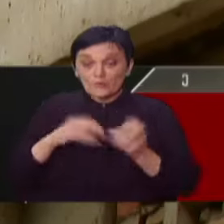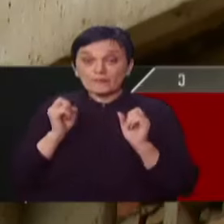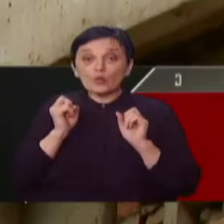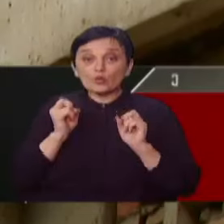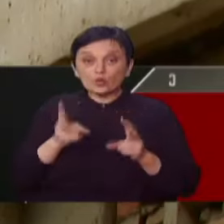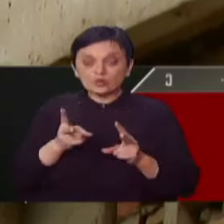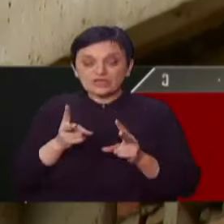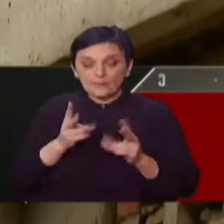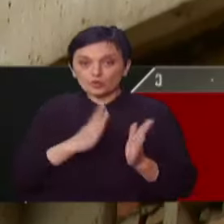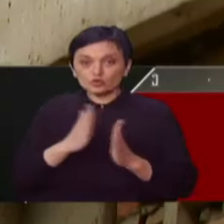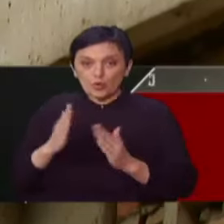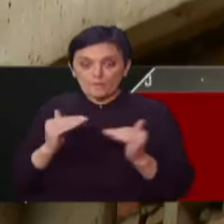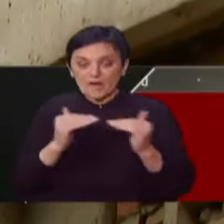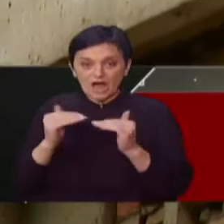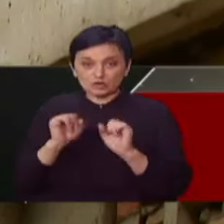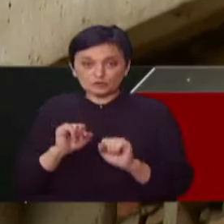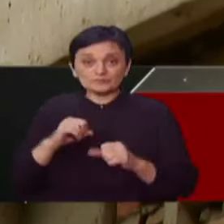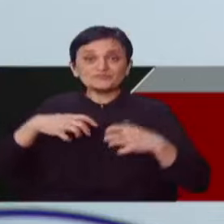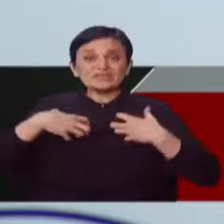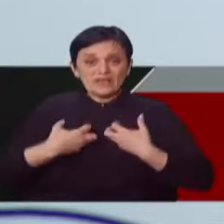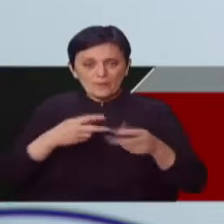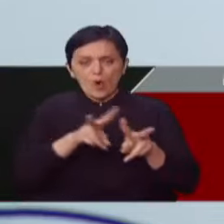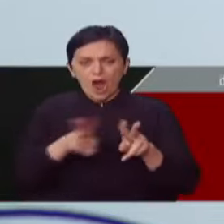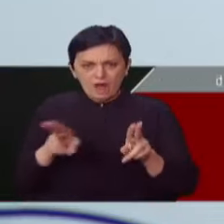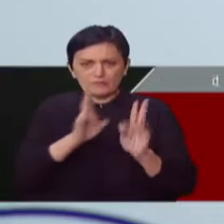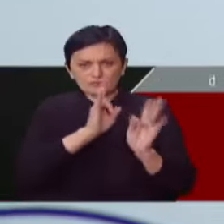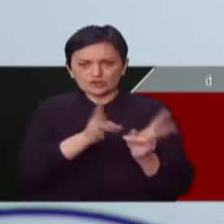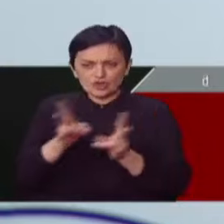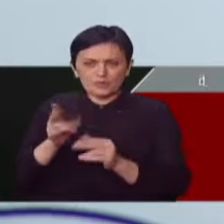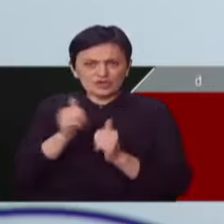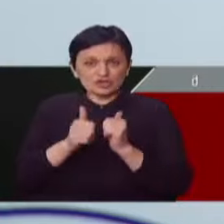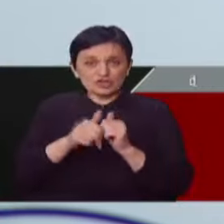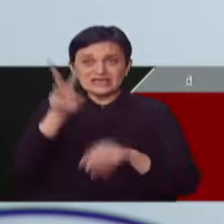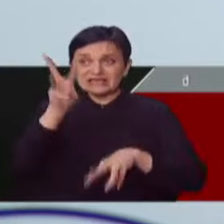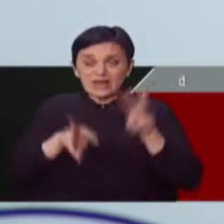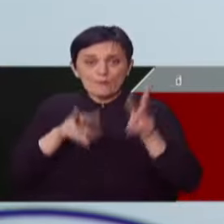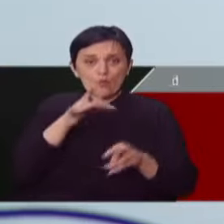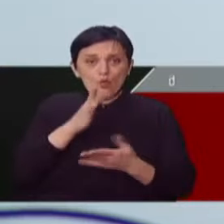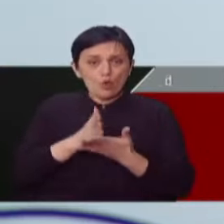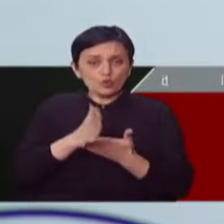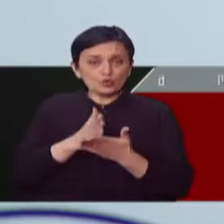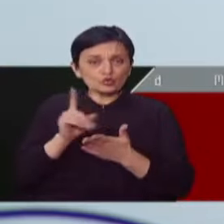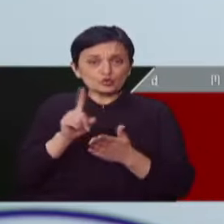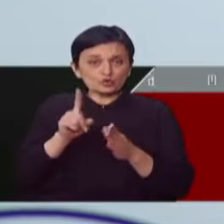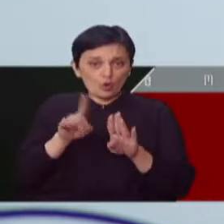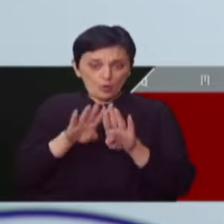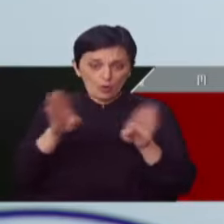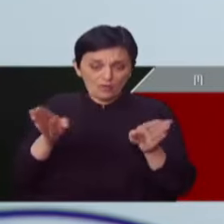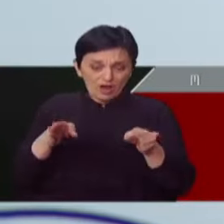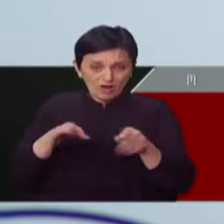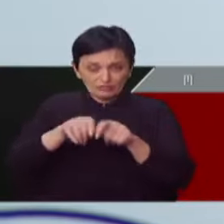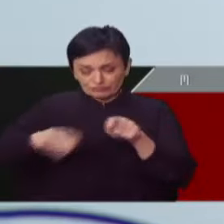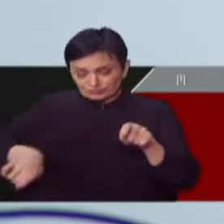zomebi maksimalurat daitsvan. Am tăcut analogii urși în toate bichiria, remontul izdros, cșira tare scurmem, rom, danat gare pstoi pe